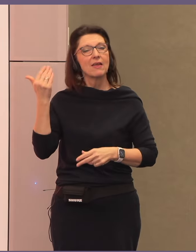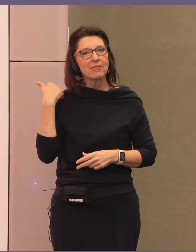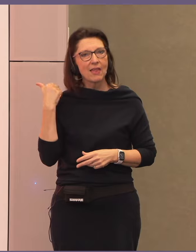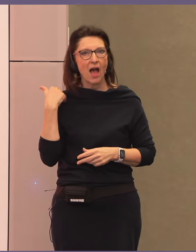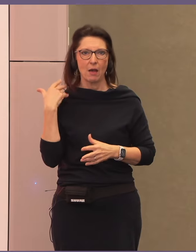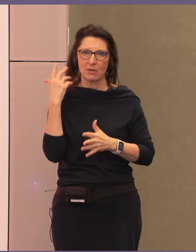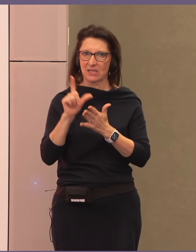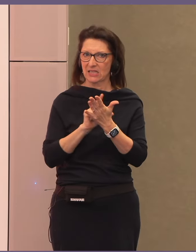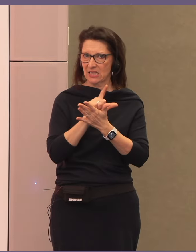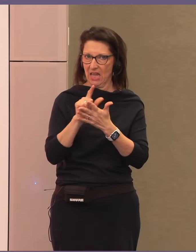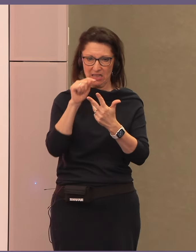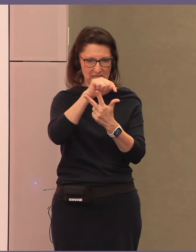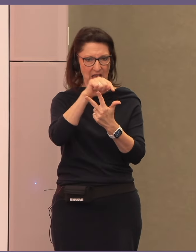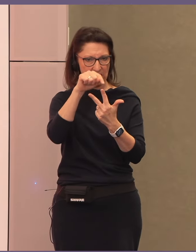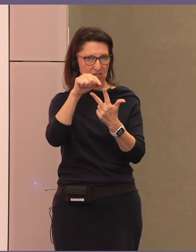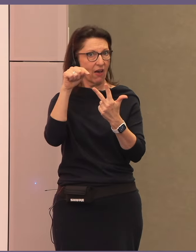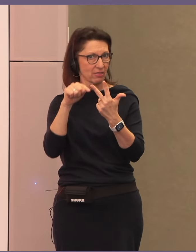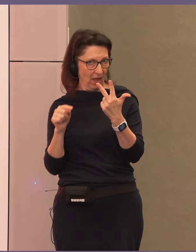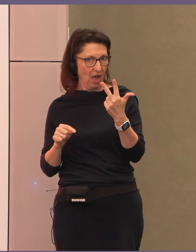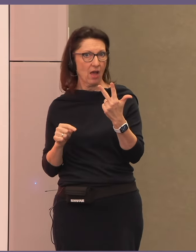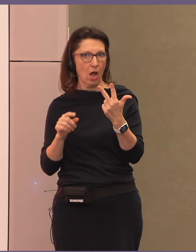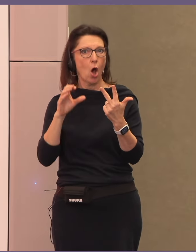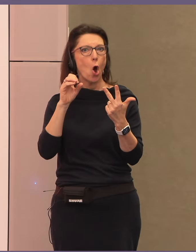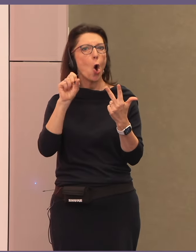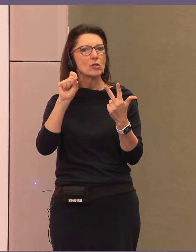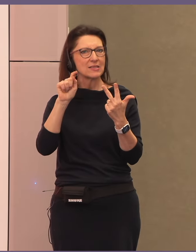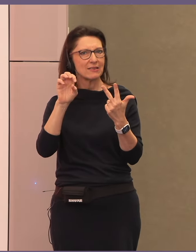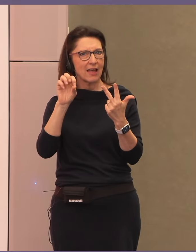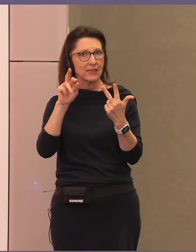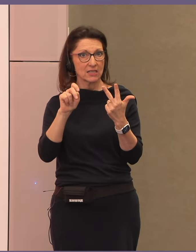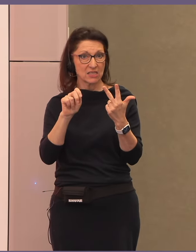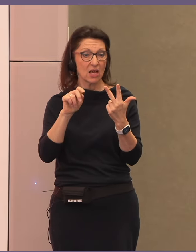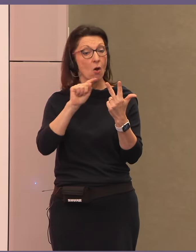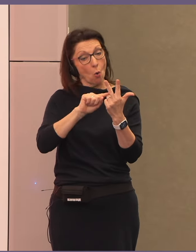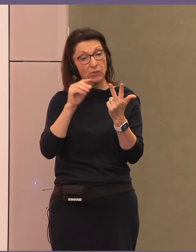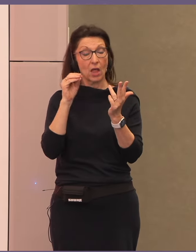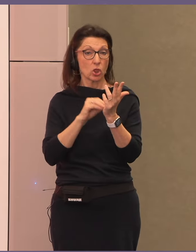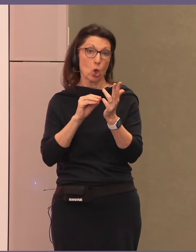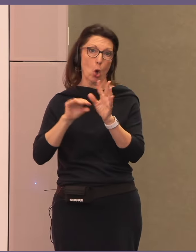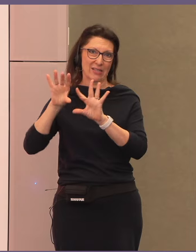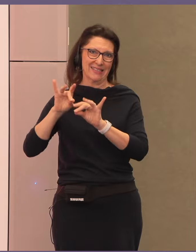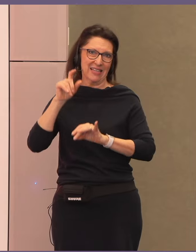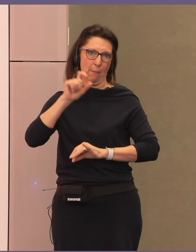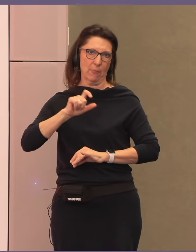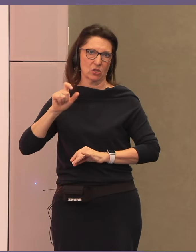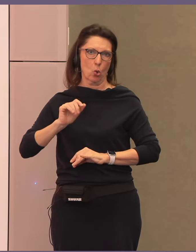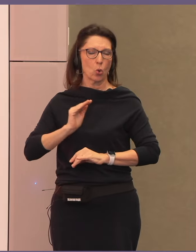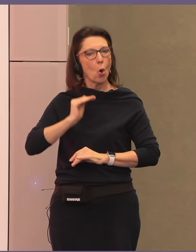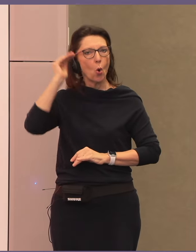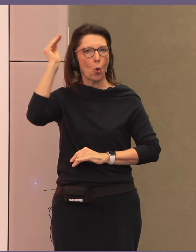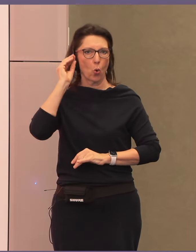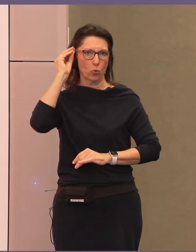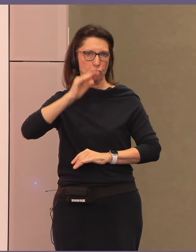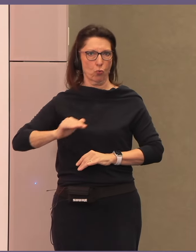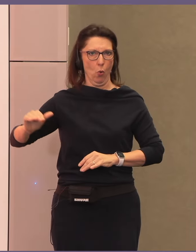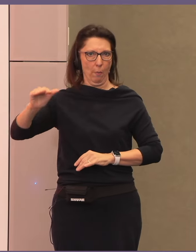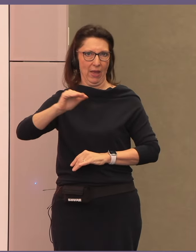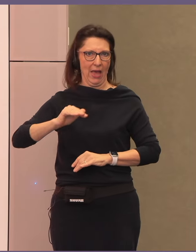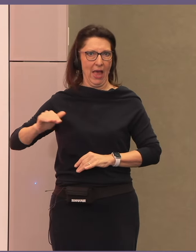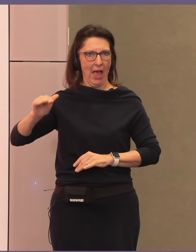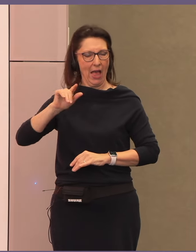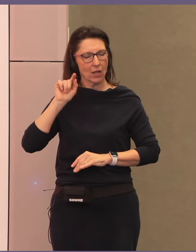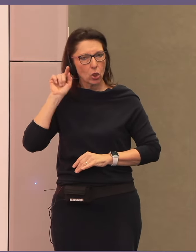neben Hoffmann, Karlig und Zawisch-Ostenitz nur zehn weitere Frauen an der Hochschule als Wissenschaftlerin und Habilitierte